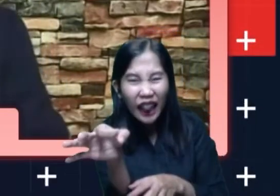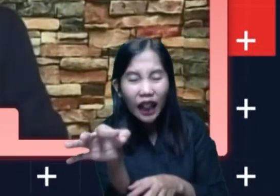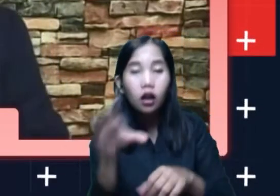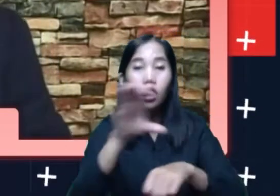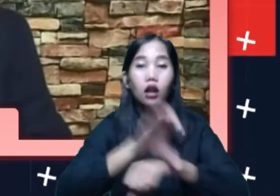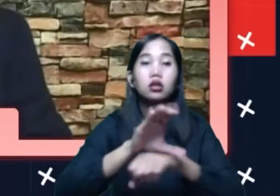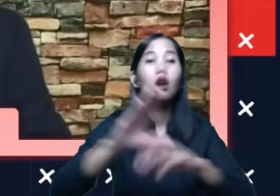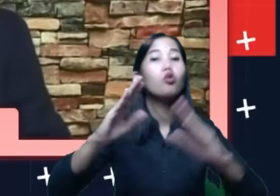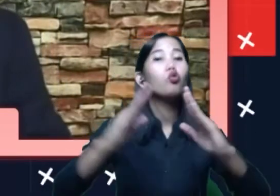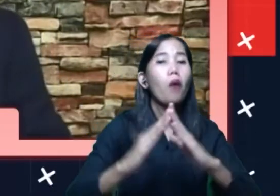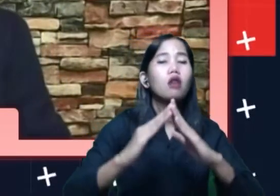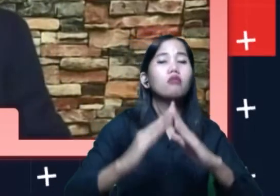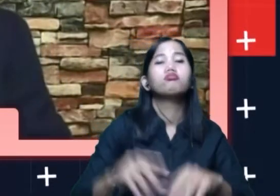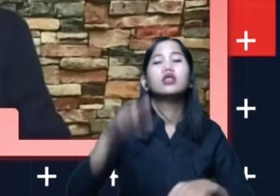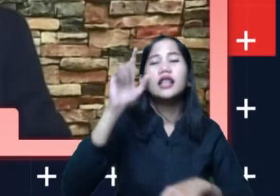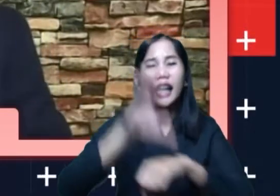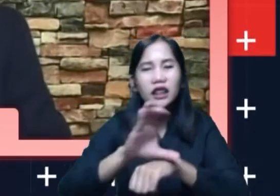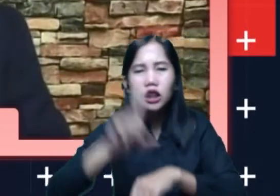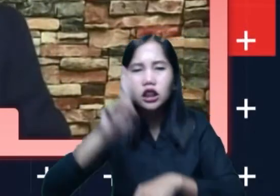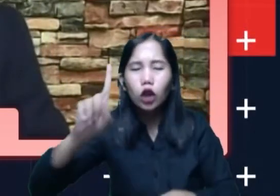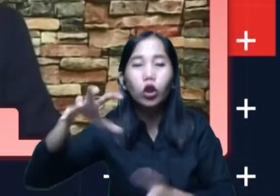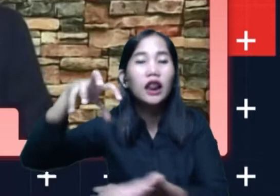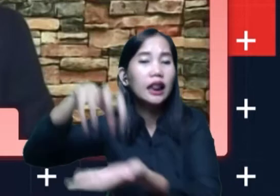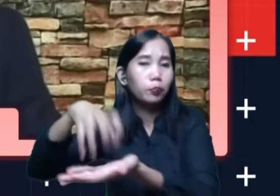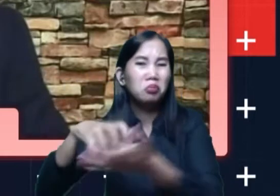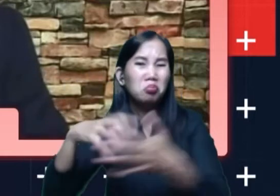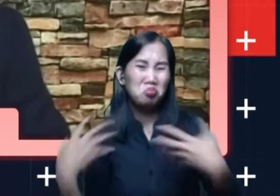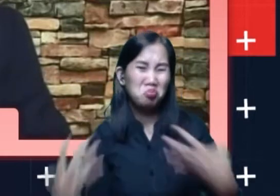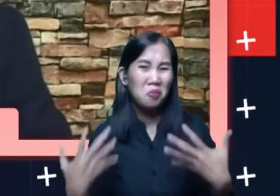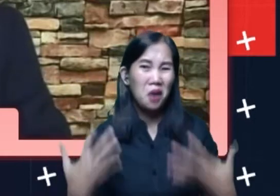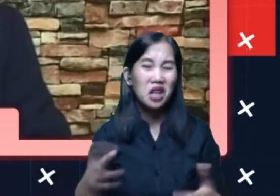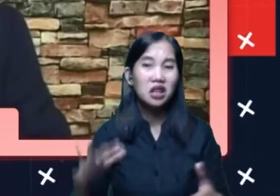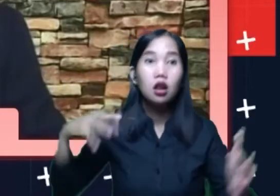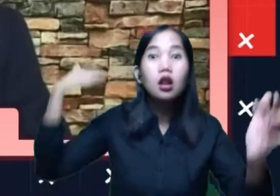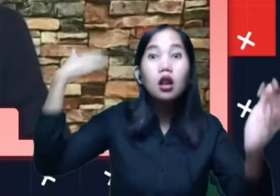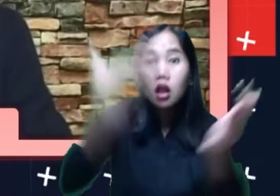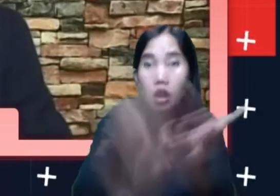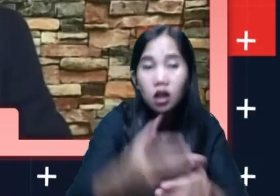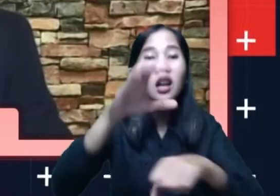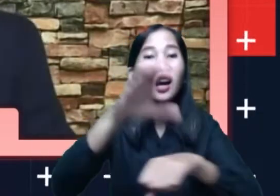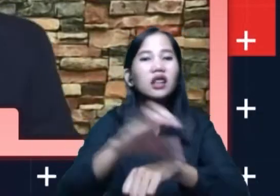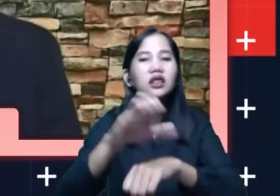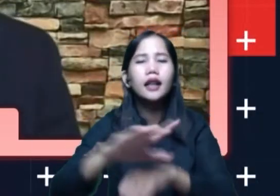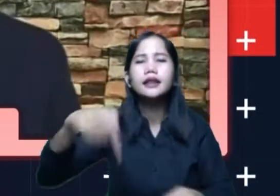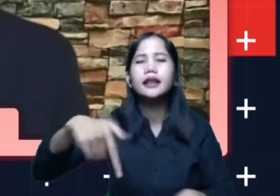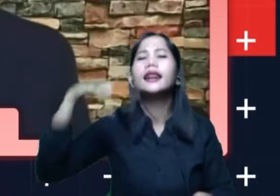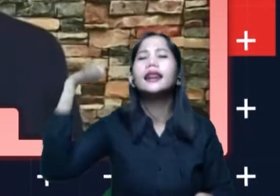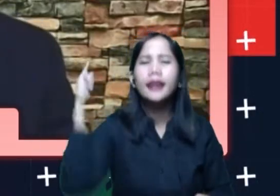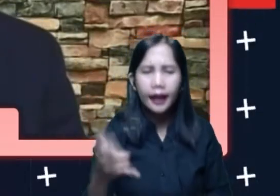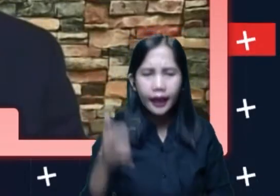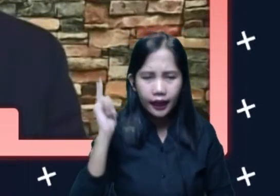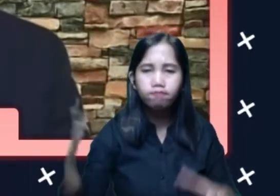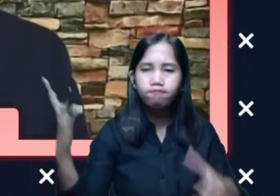keseluruhan? Maka dibuatlah sistem yang teratur di dalam satu atau di dalam gereja